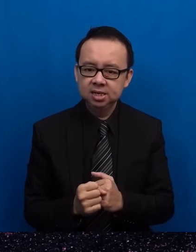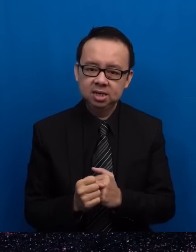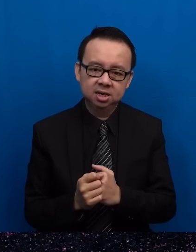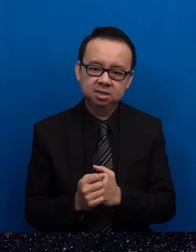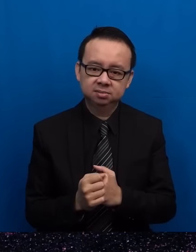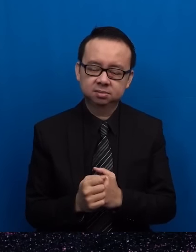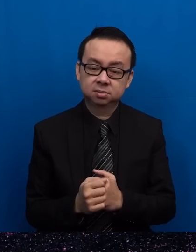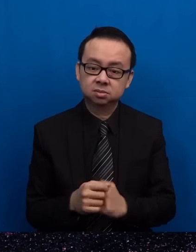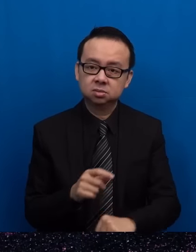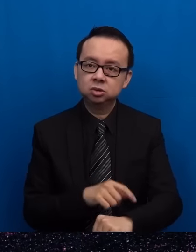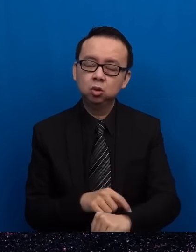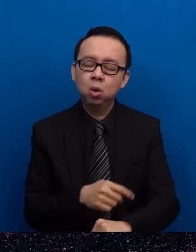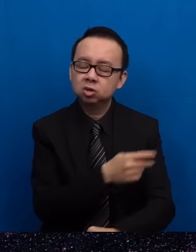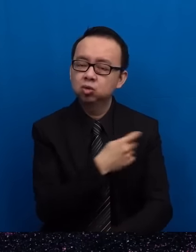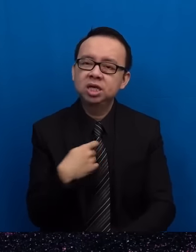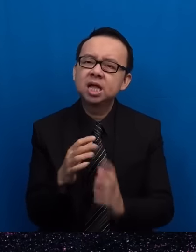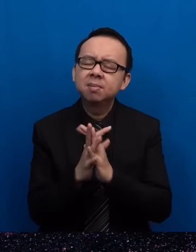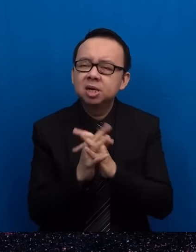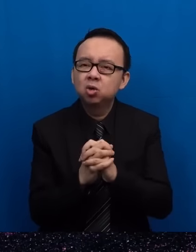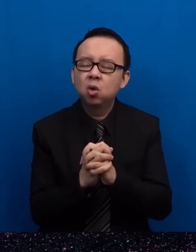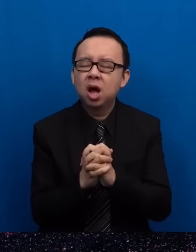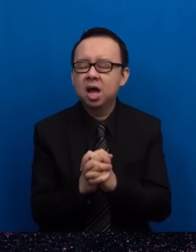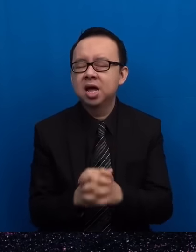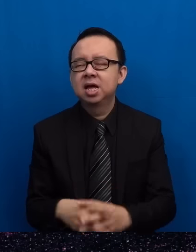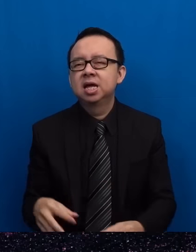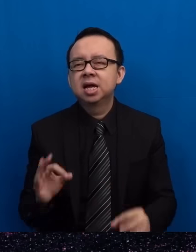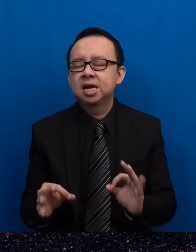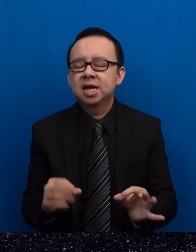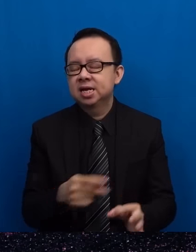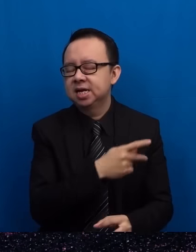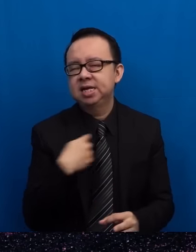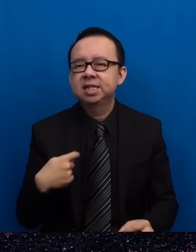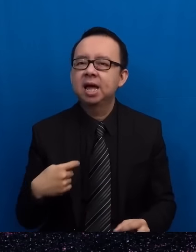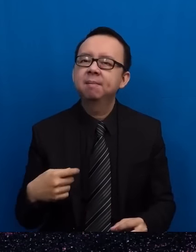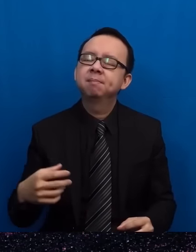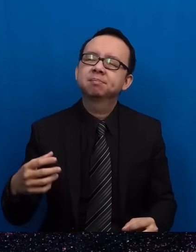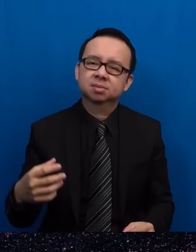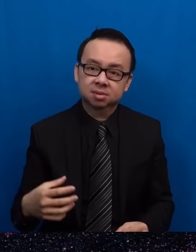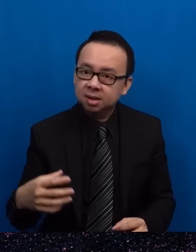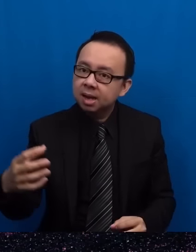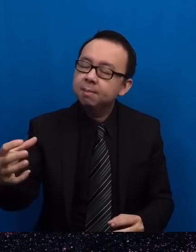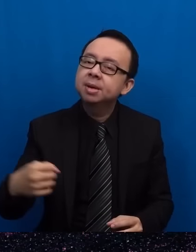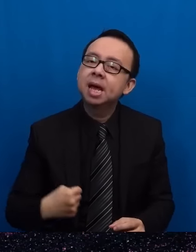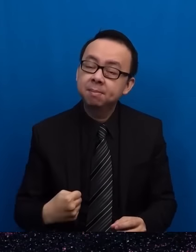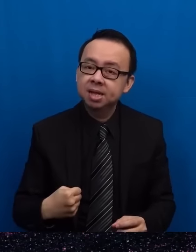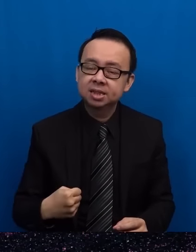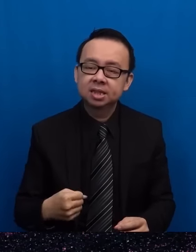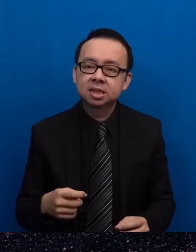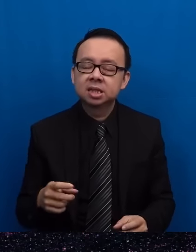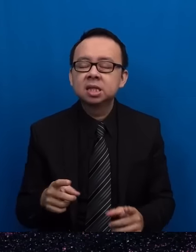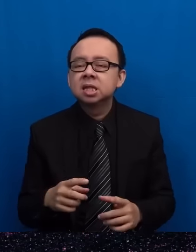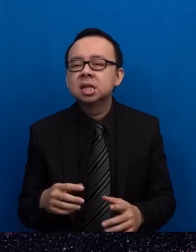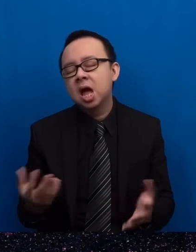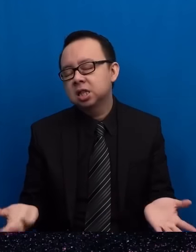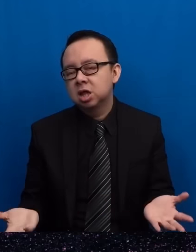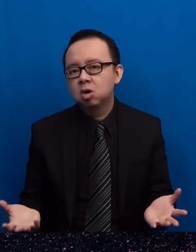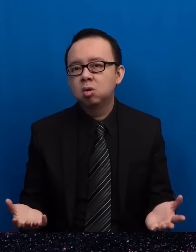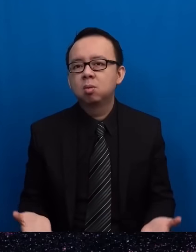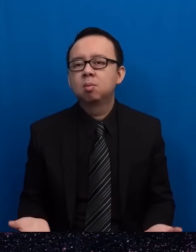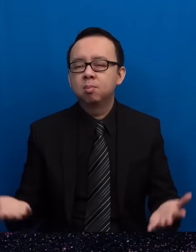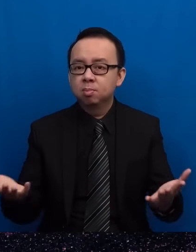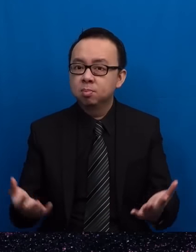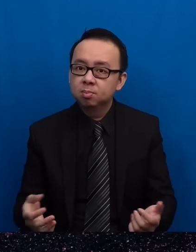Waktu kita berdoa, sometimes we receive. There are other times we find. We don't receive,